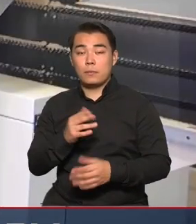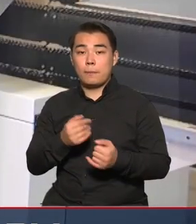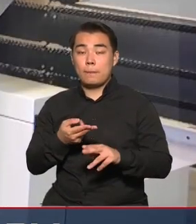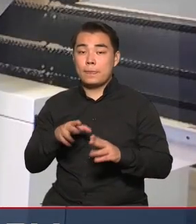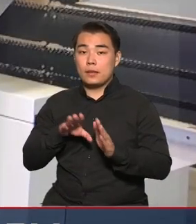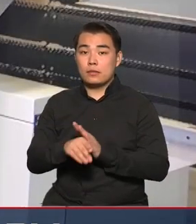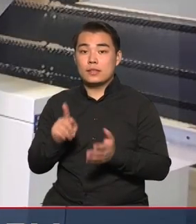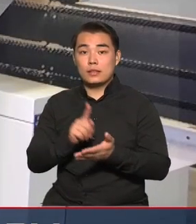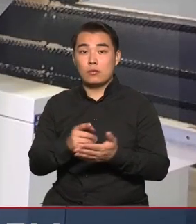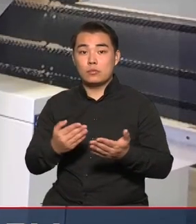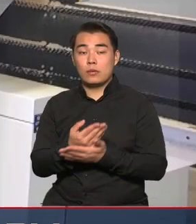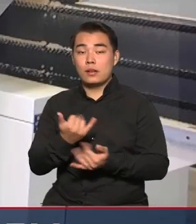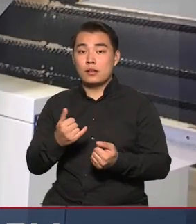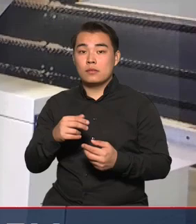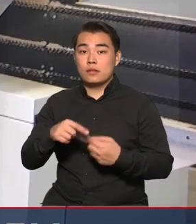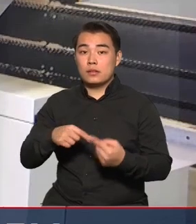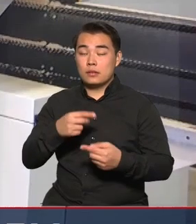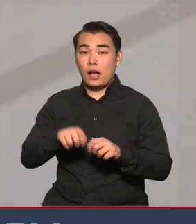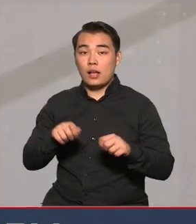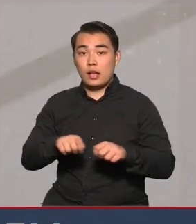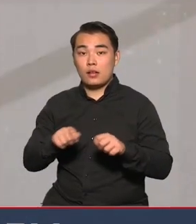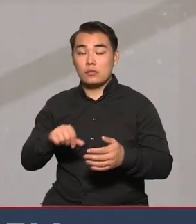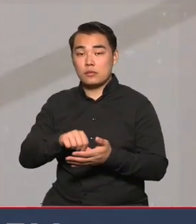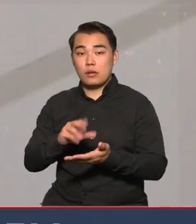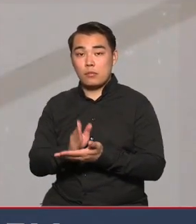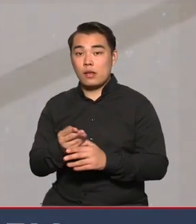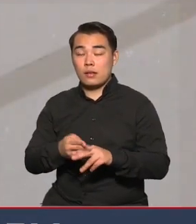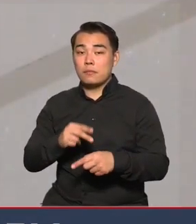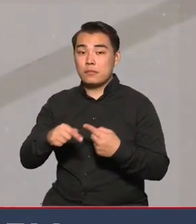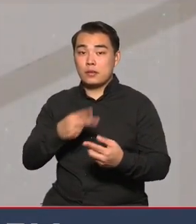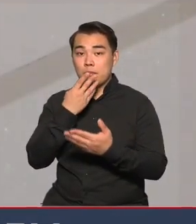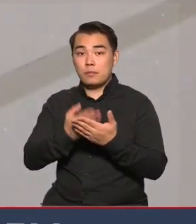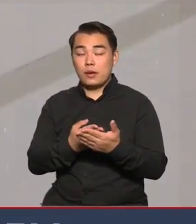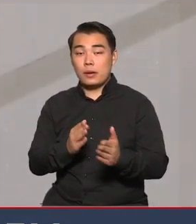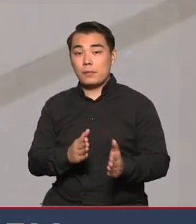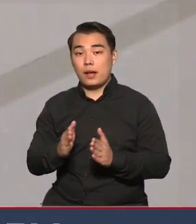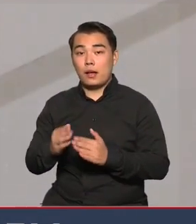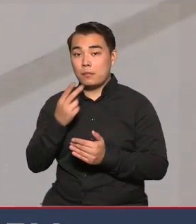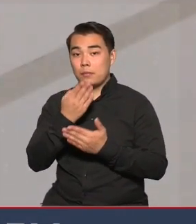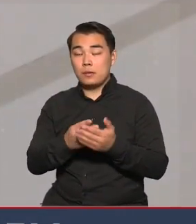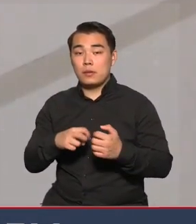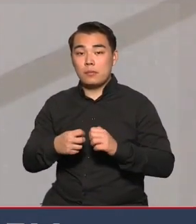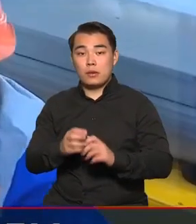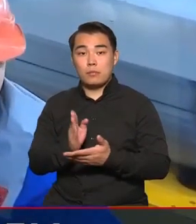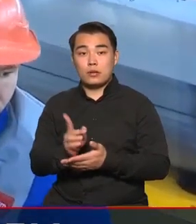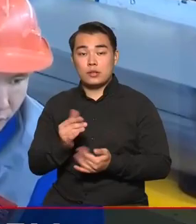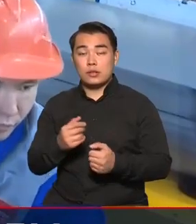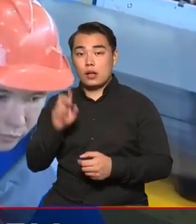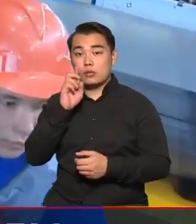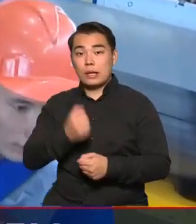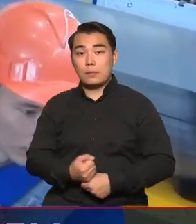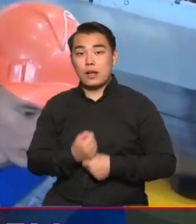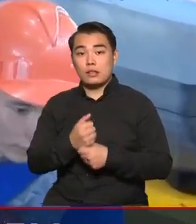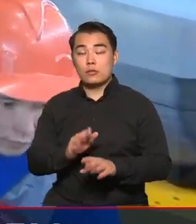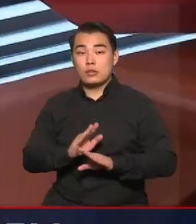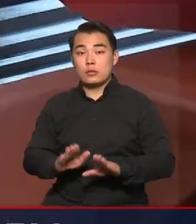нарыққа жаңа ойыншылардың шығуына тосқауыл. Сондықтан бизнес жүргізу тетігін қайта реттеу өзекті мәселе. Мемлекеттік қолдау тек